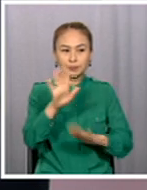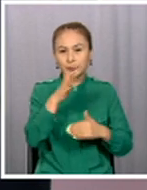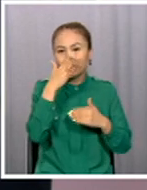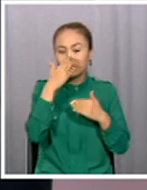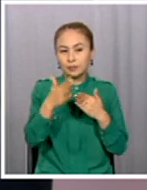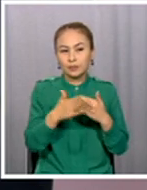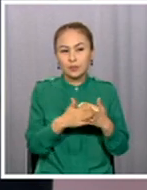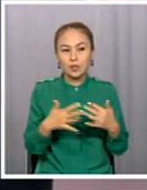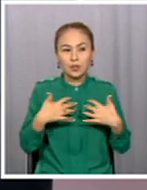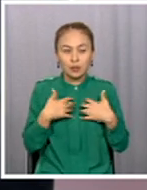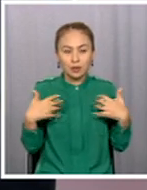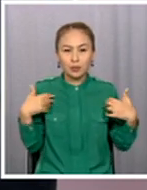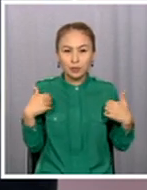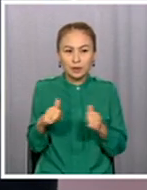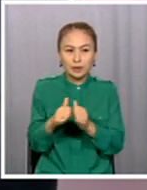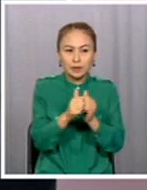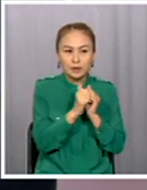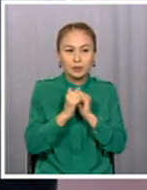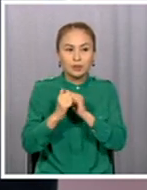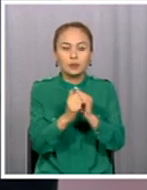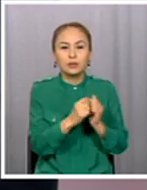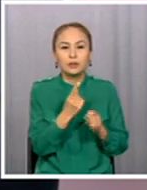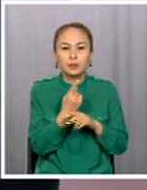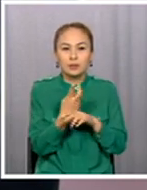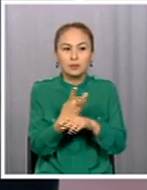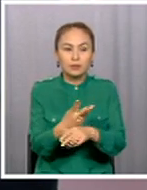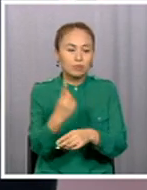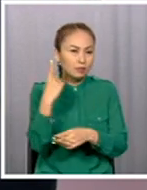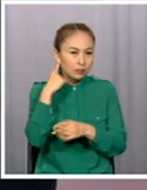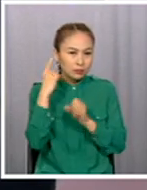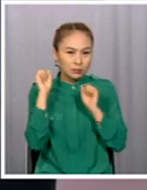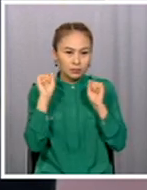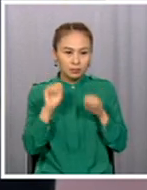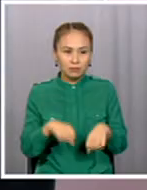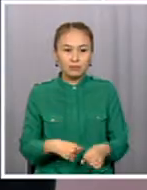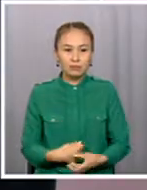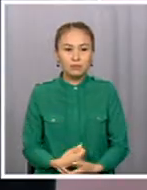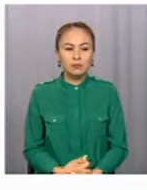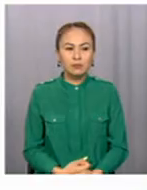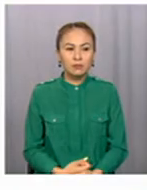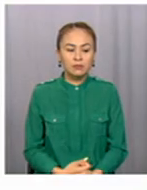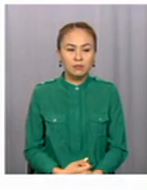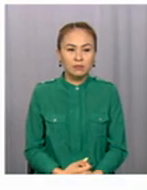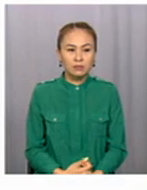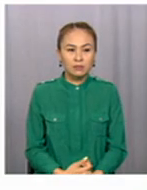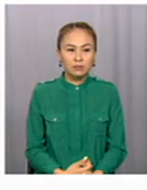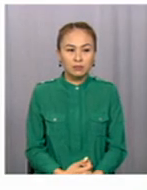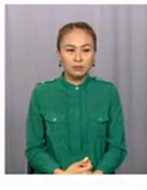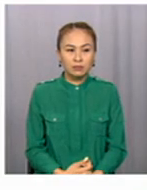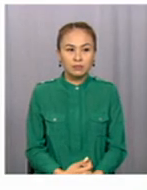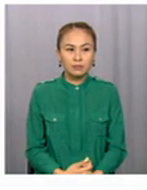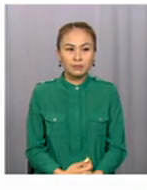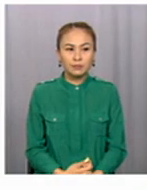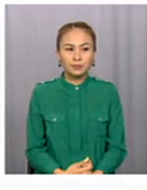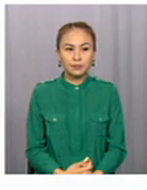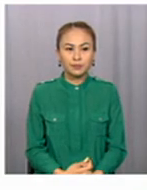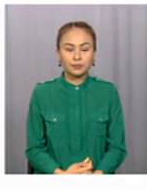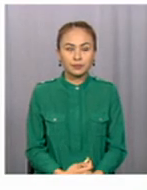жүрген жануардың бірнешеуінің дыбысын естуге болады екен. Қане, тыңдап көрелік.